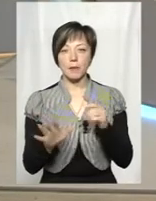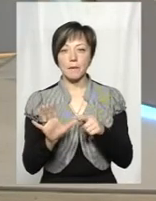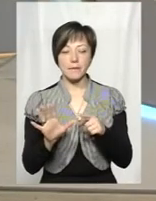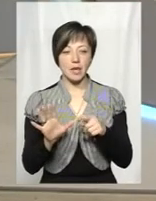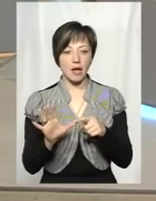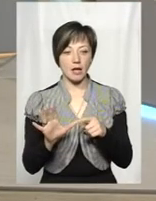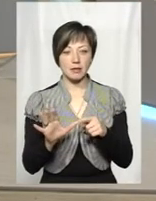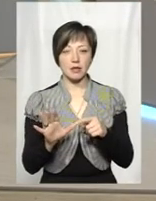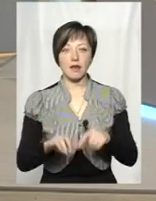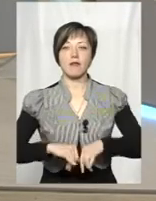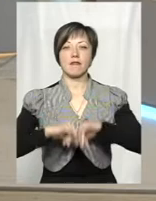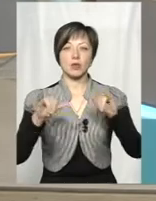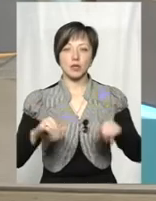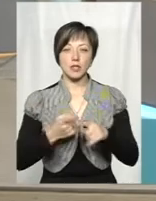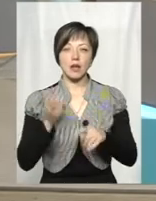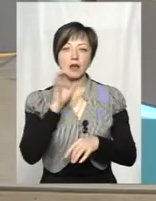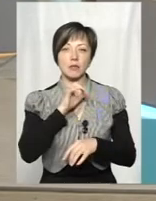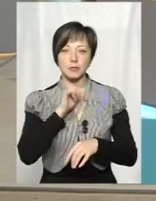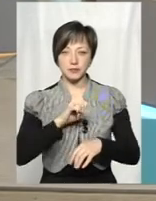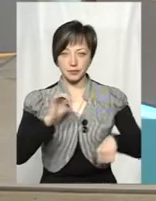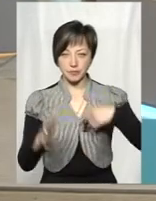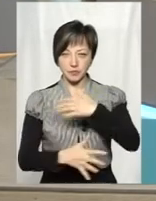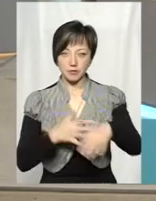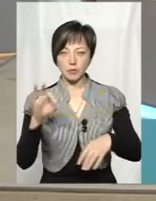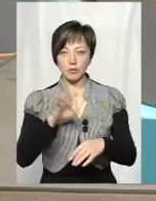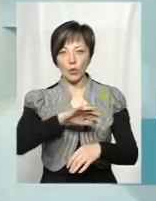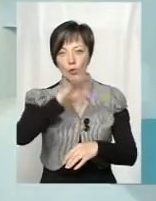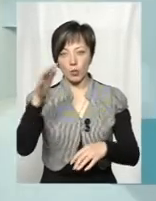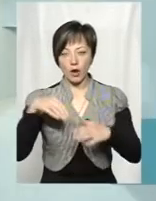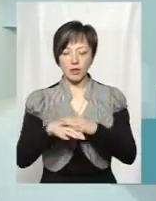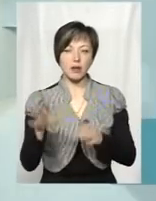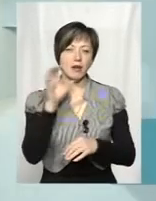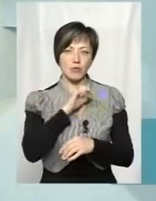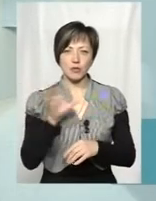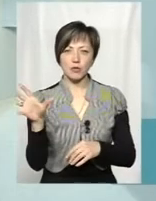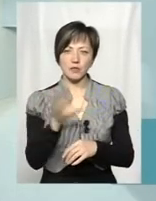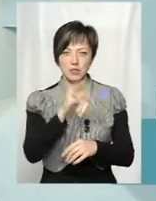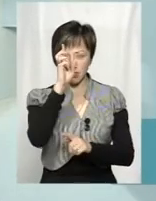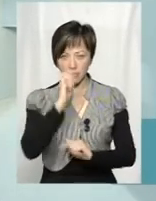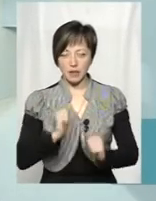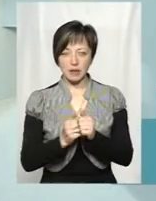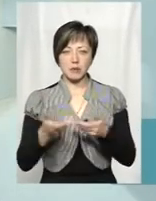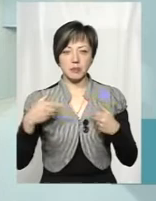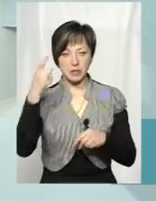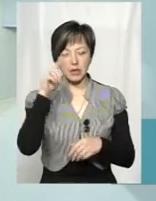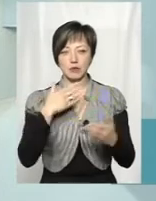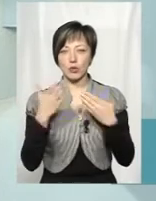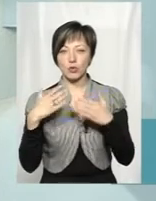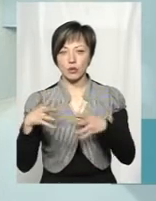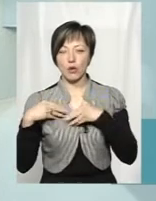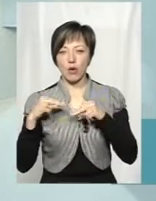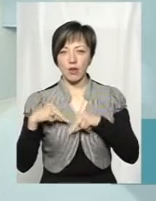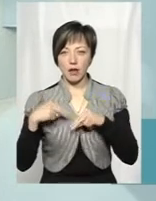такий виток оцієї грабіжницької вакханалії суто по курганах. Грабують по всій країні, ми це знаємо, спілкуючись з колегами